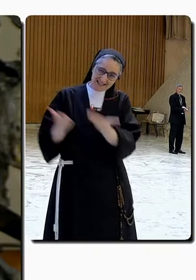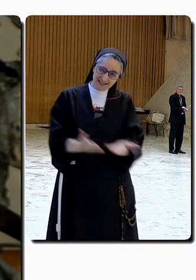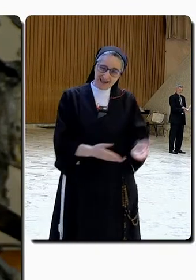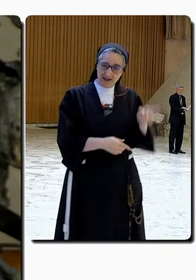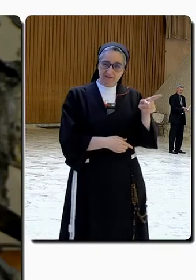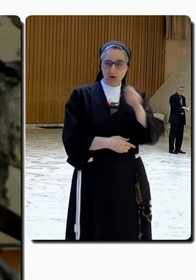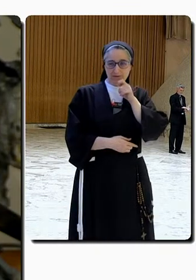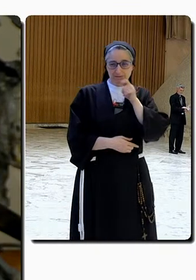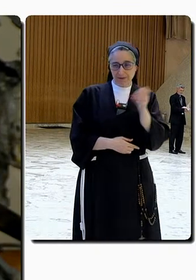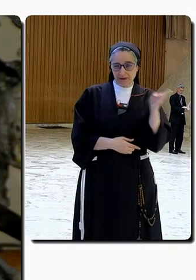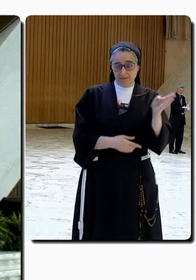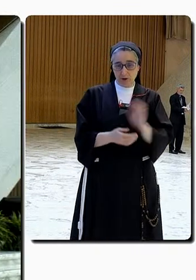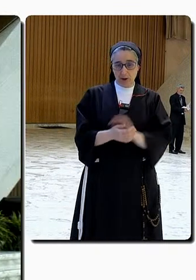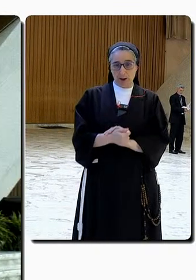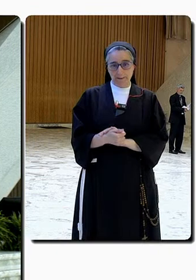parola.